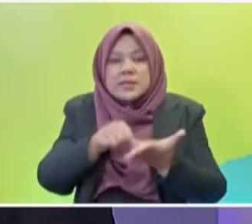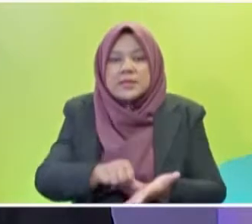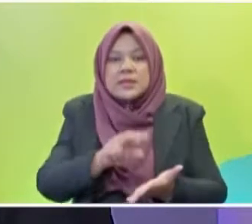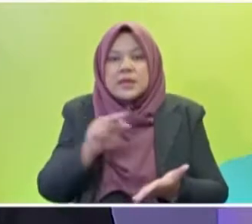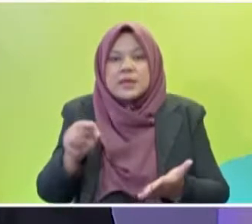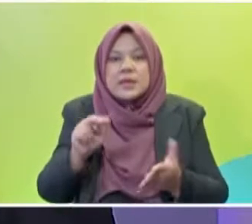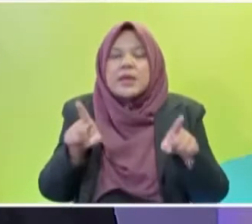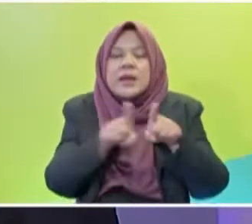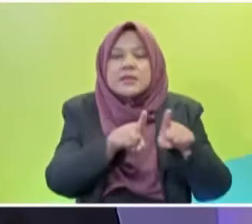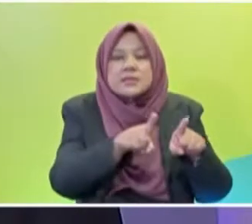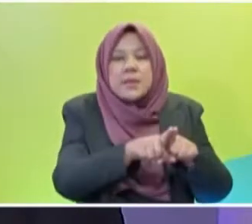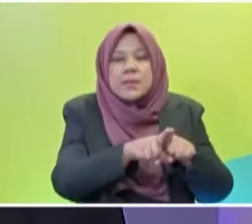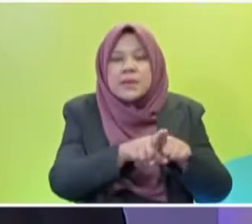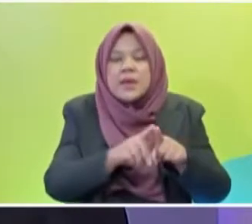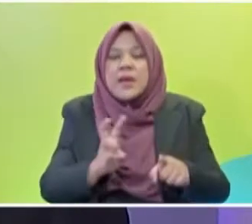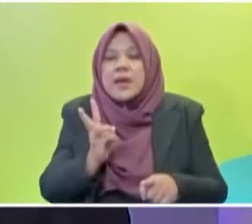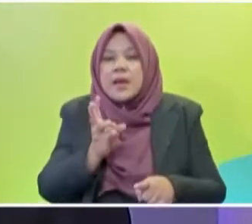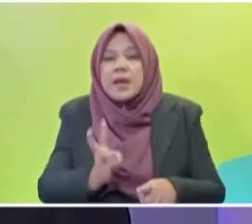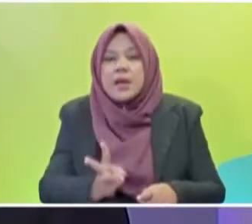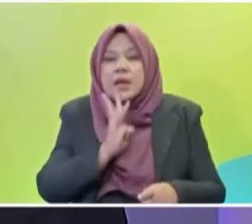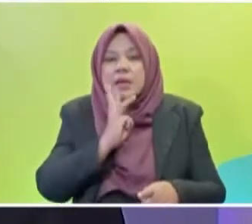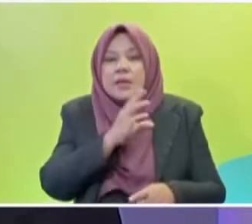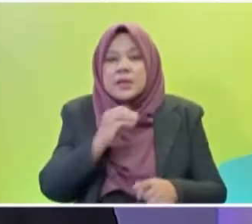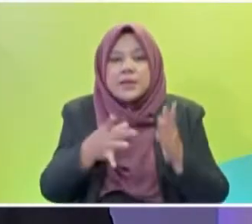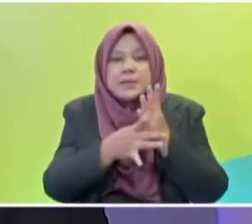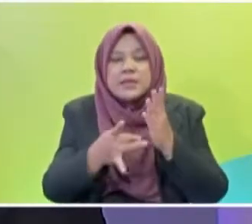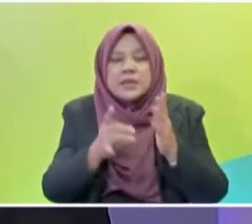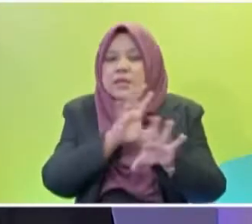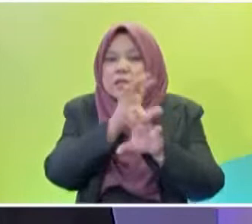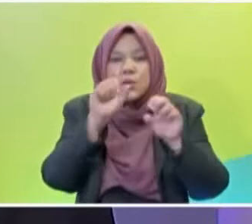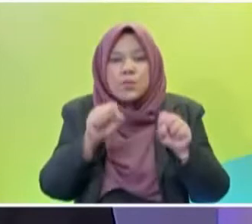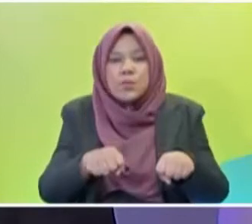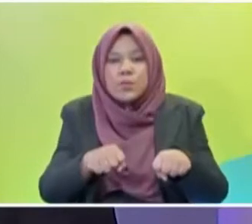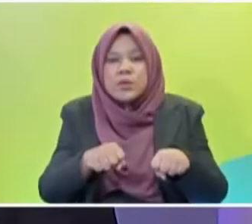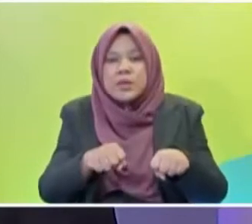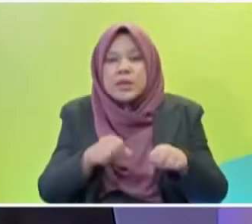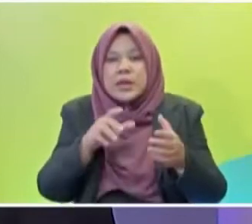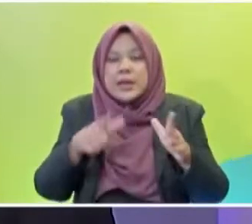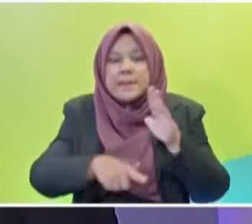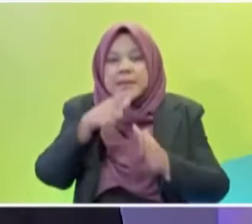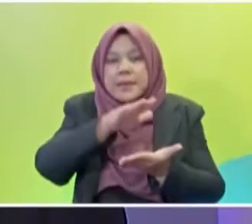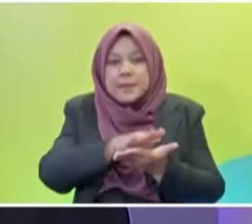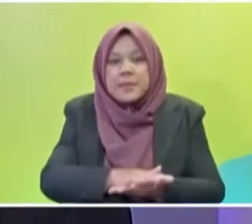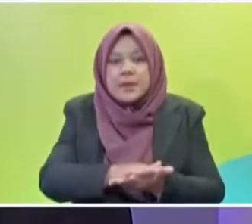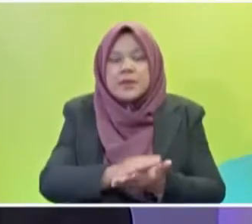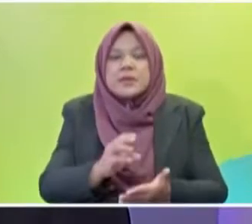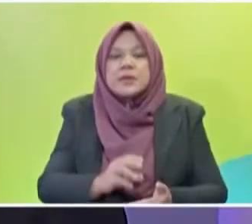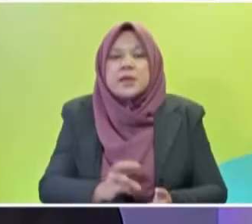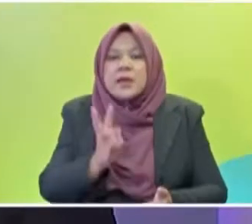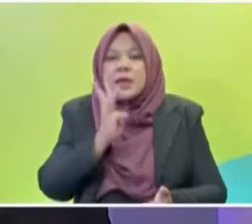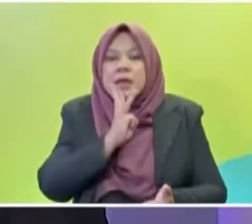adalah seragam. So, air dan minyak tadi tidak dapat membuatkan dia jadi lebih mampat. So, kita rasakan air atau minyak